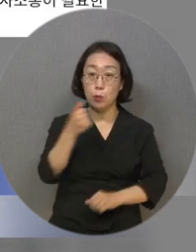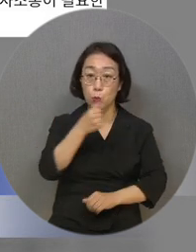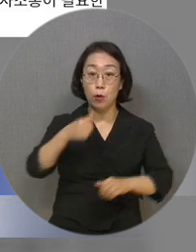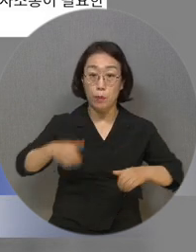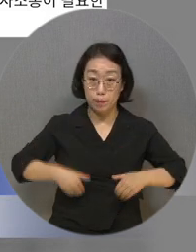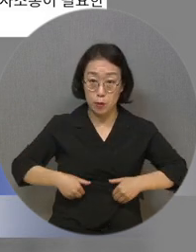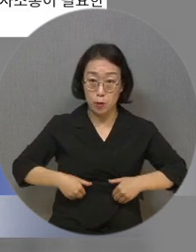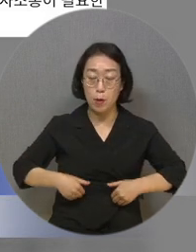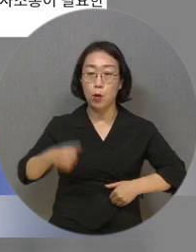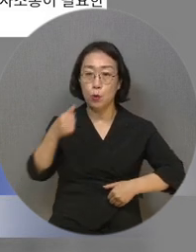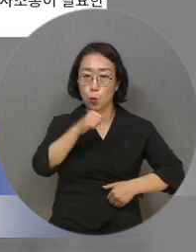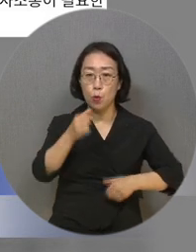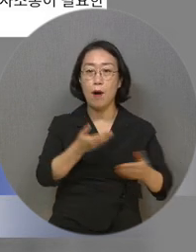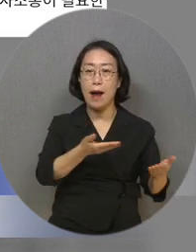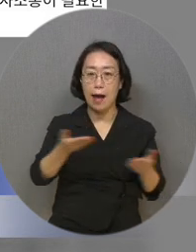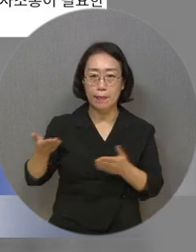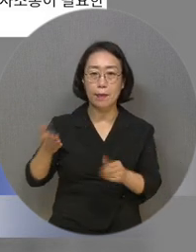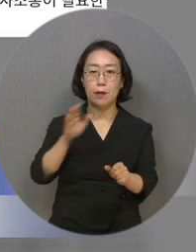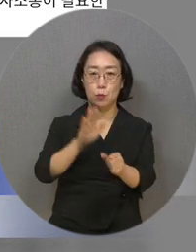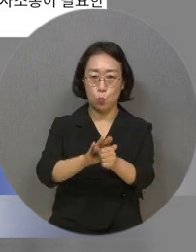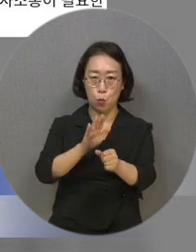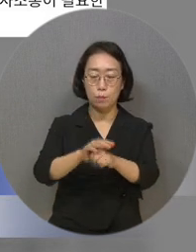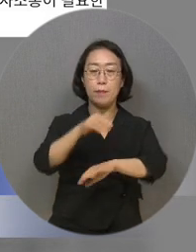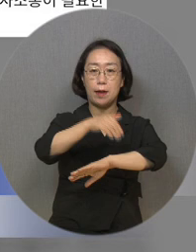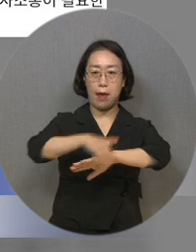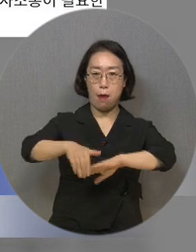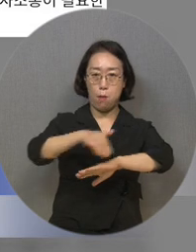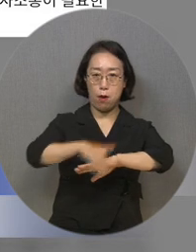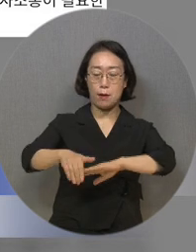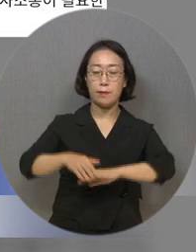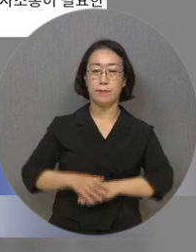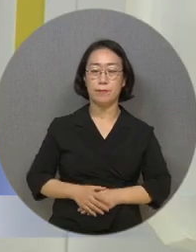연계해 통역과 안내를 진행한다는 계획입니다.